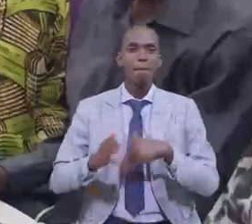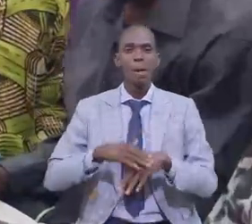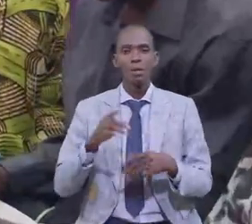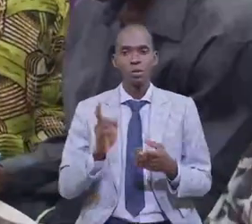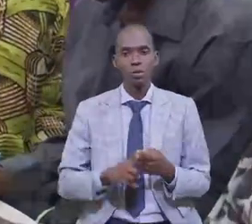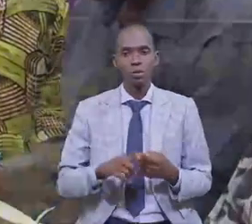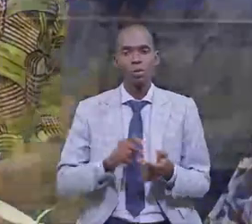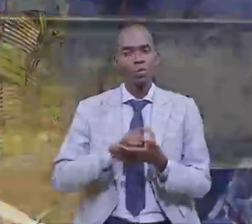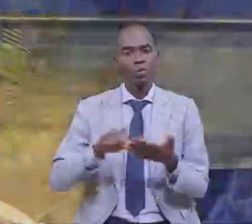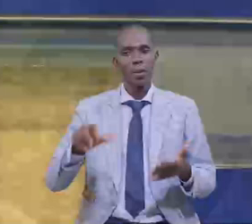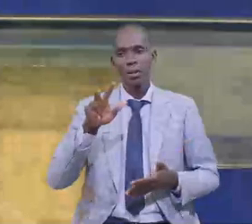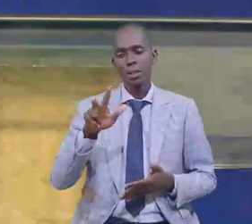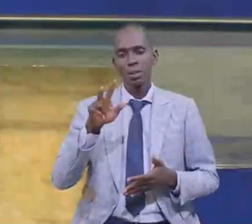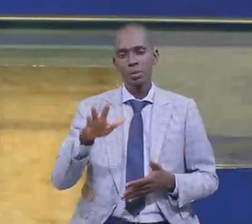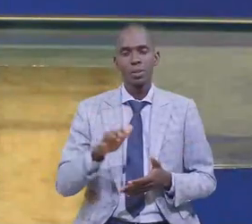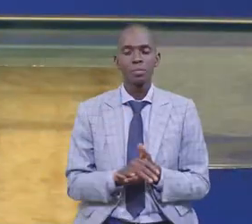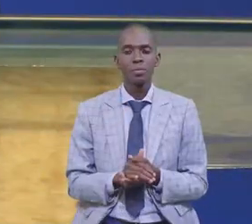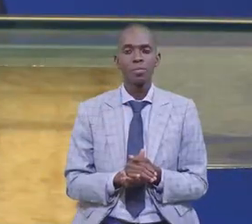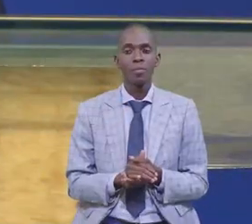Revenons au verset 35.